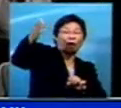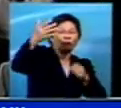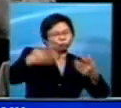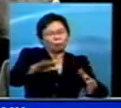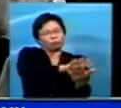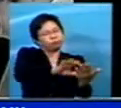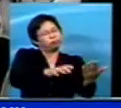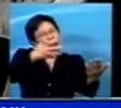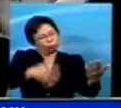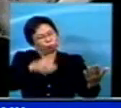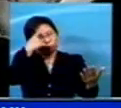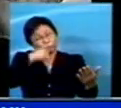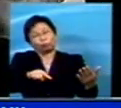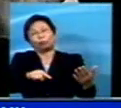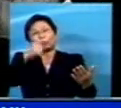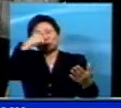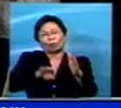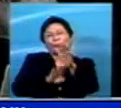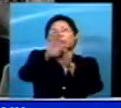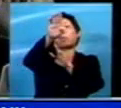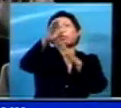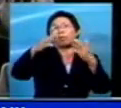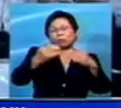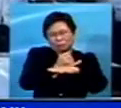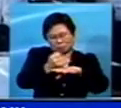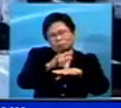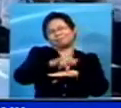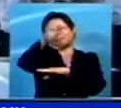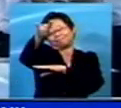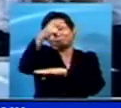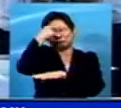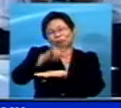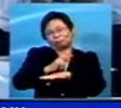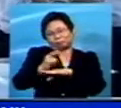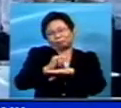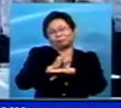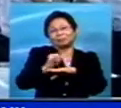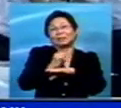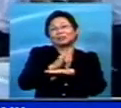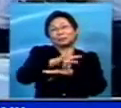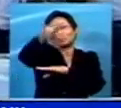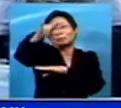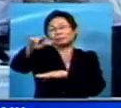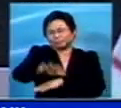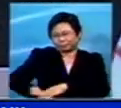dirangka khususnya untuk memenuhi lonjakan permintaan industri penerbangan serantau.